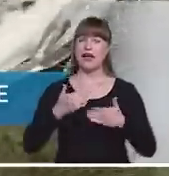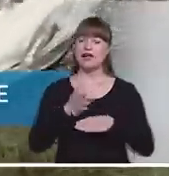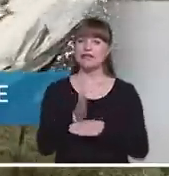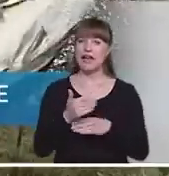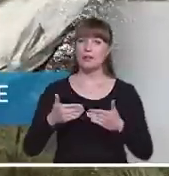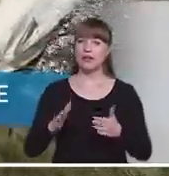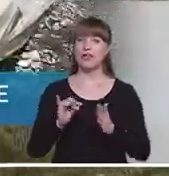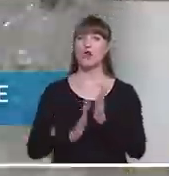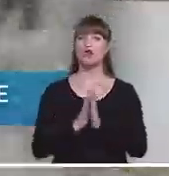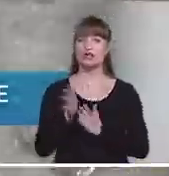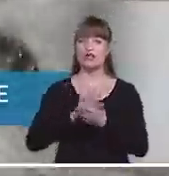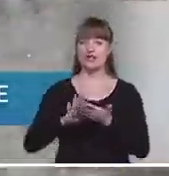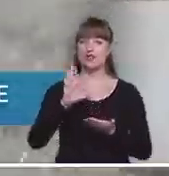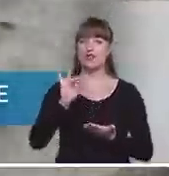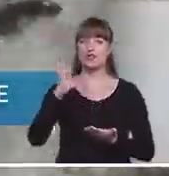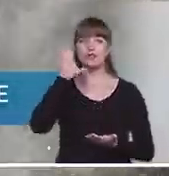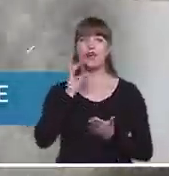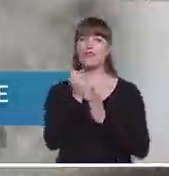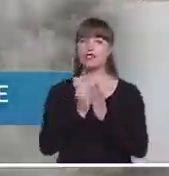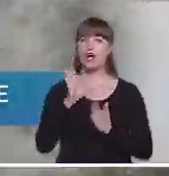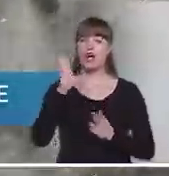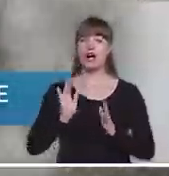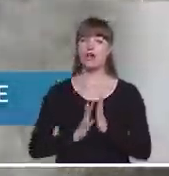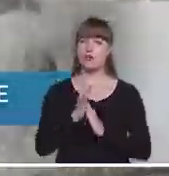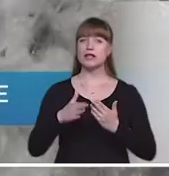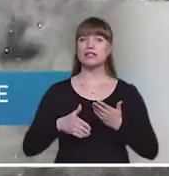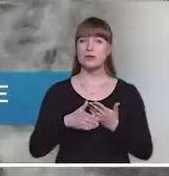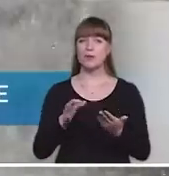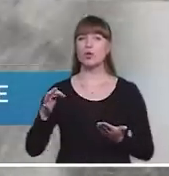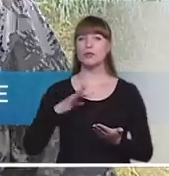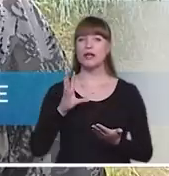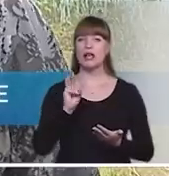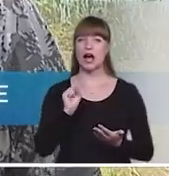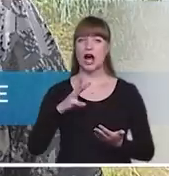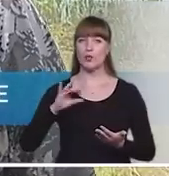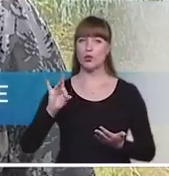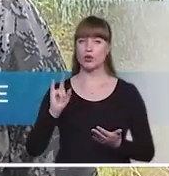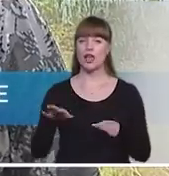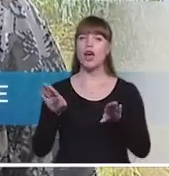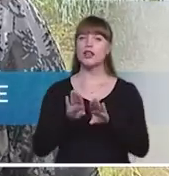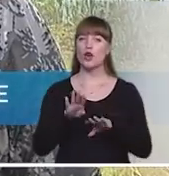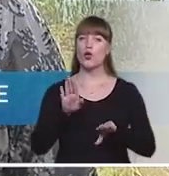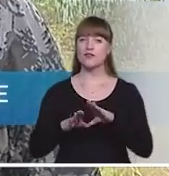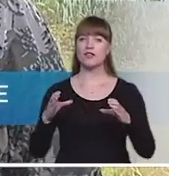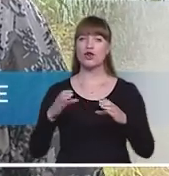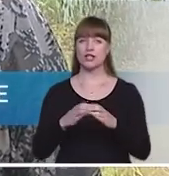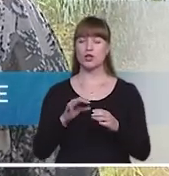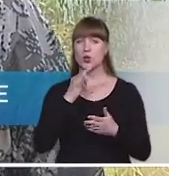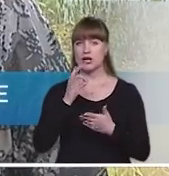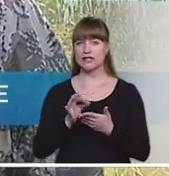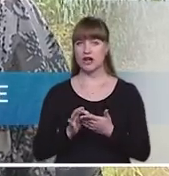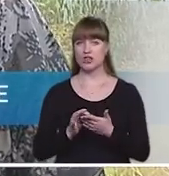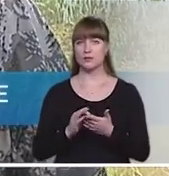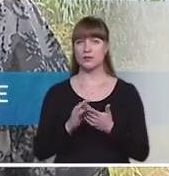Зарыбление от зарастания. Чистить Веселовское водохранилище от водорослей помогут белые амуры. В такой весовой категории, так